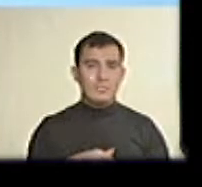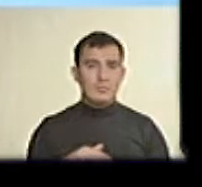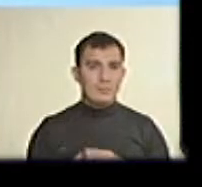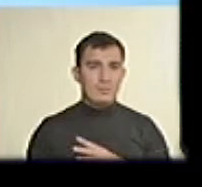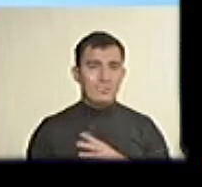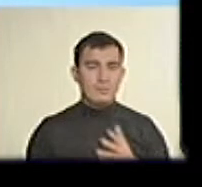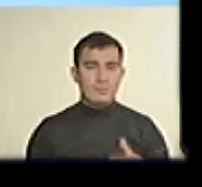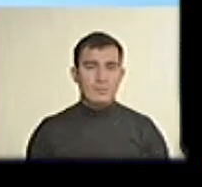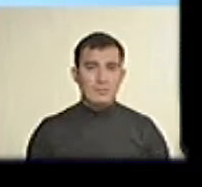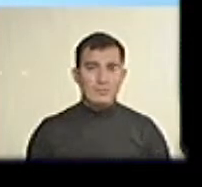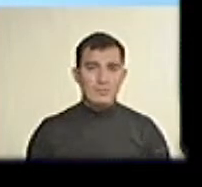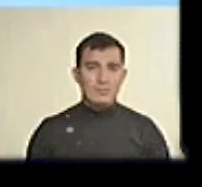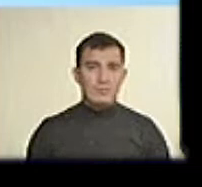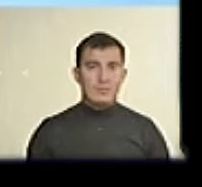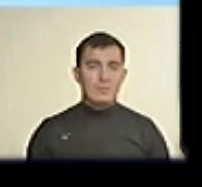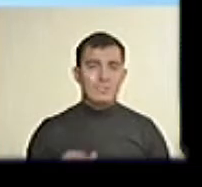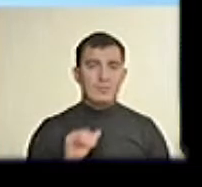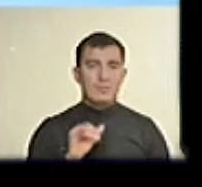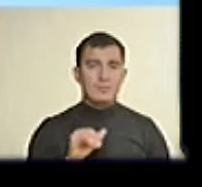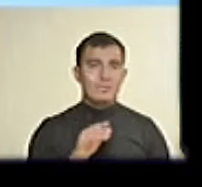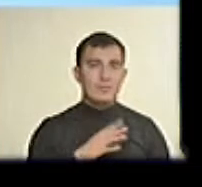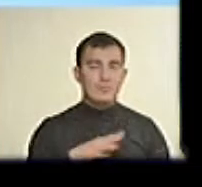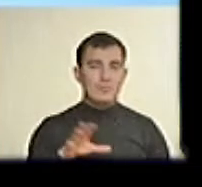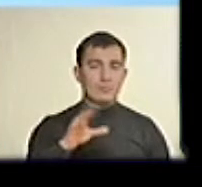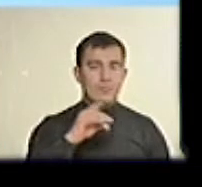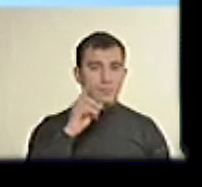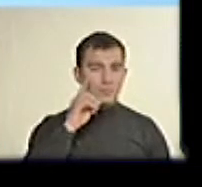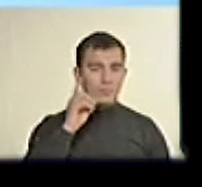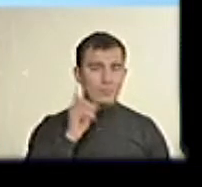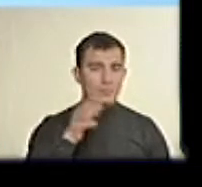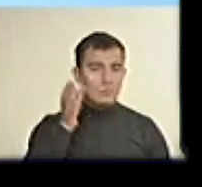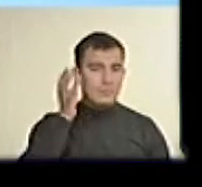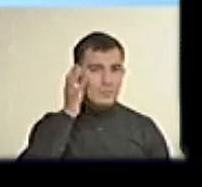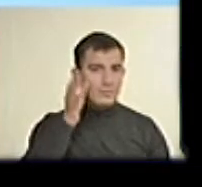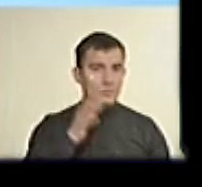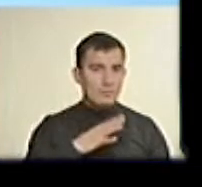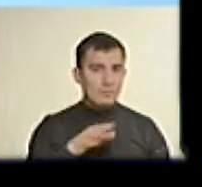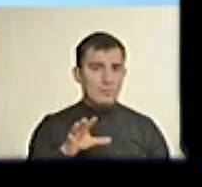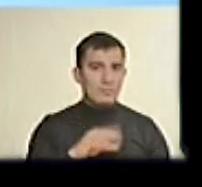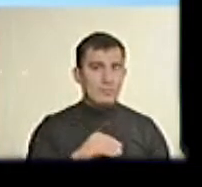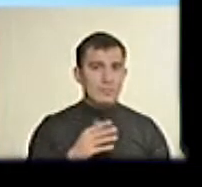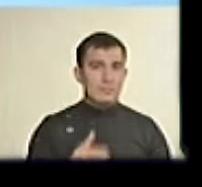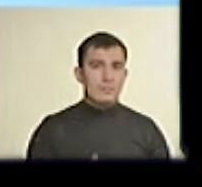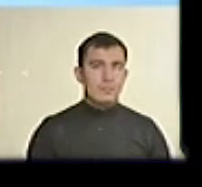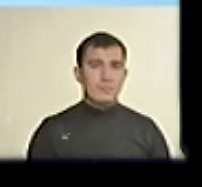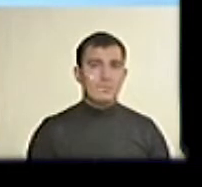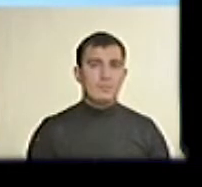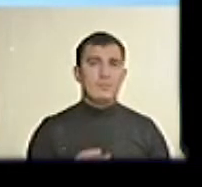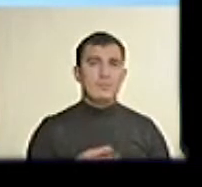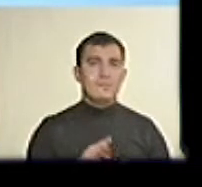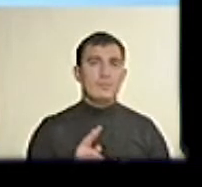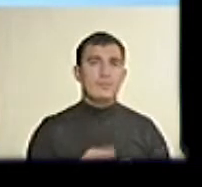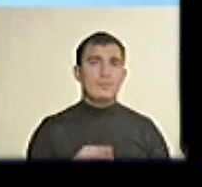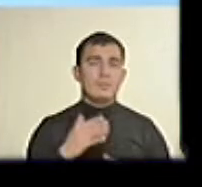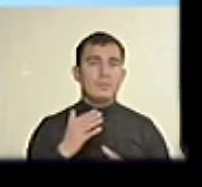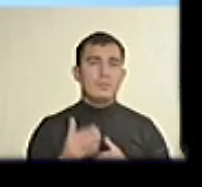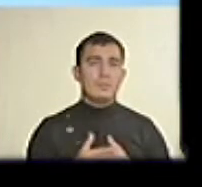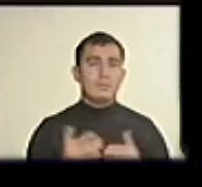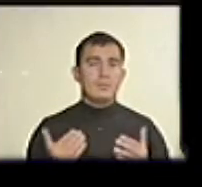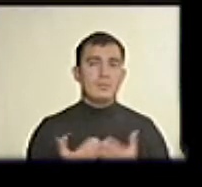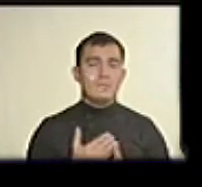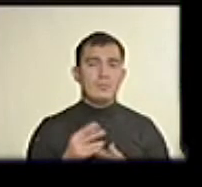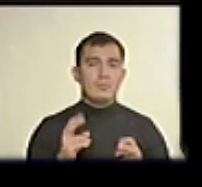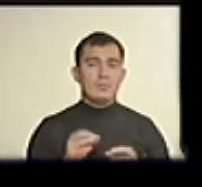aziz o'quvchilar. Ular haqida sizda bilim paydo bo'ldi, yanada mustahkamlanib va keling yangi mavzuyimizni